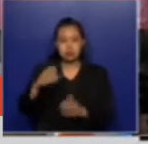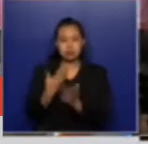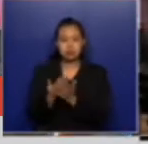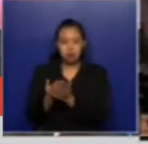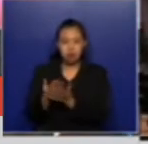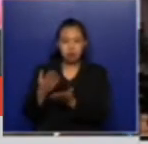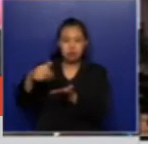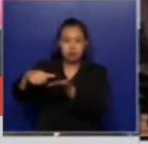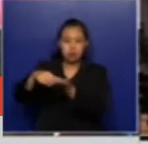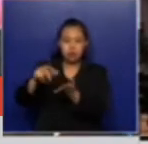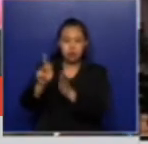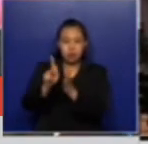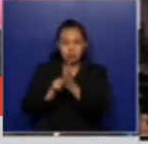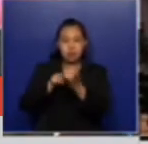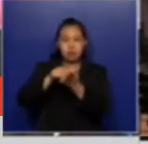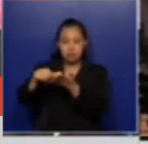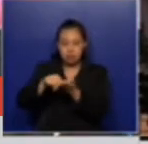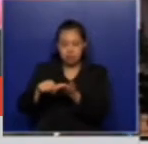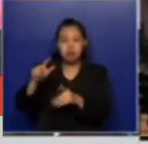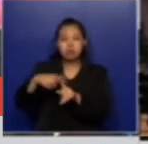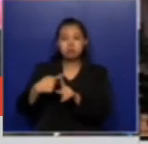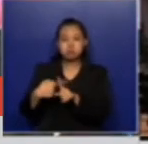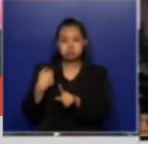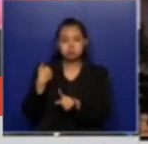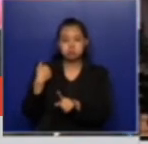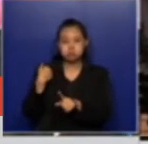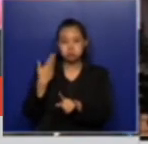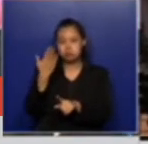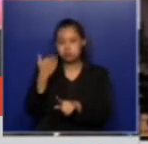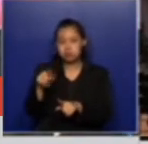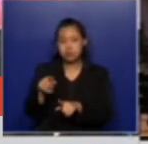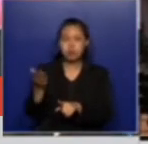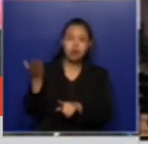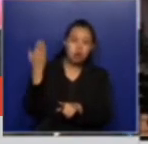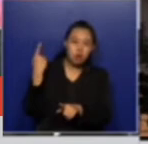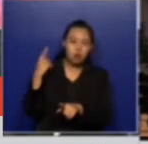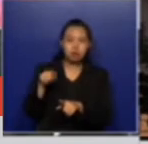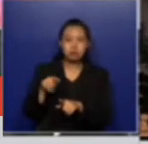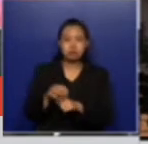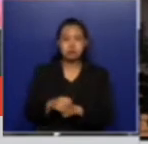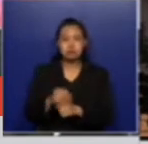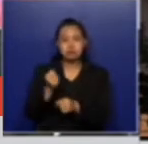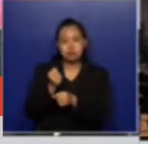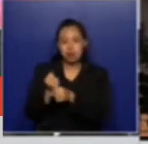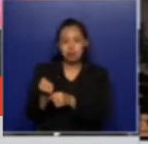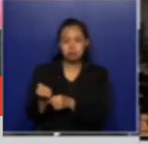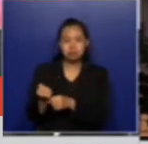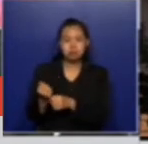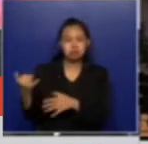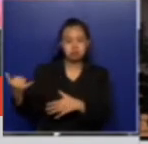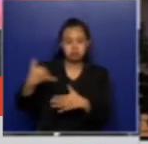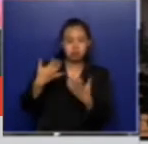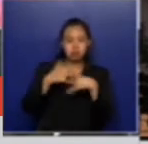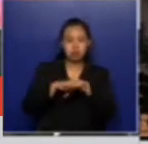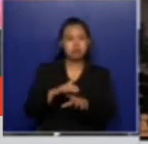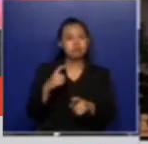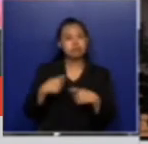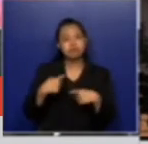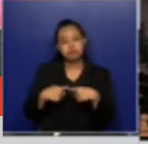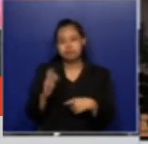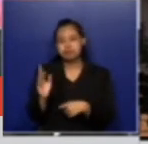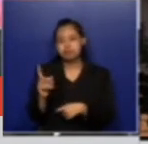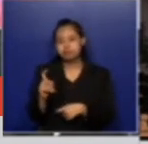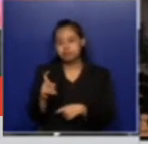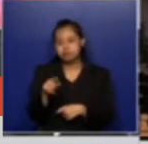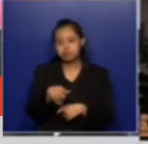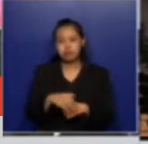ก้กฎหมายรัฐธรรมนูญชั่วคราวเพราะวันนั้นอาจารย์สมคิดเข้ามาไม่ได้แล้วก็ต้องไปปรับเอารัฐมนตรีว่า